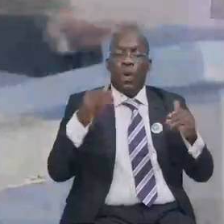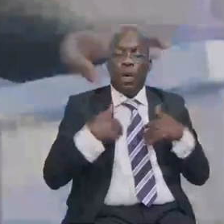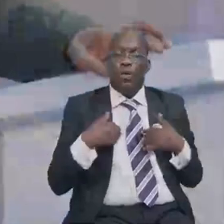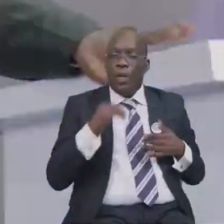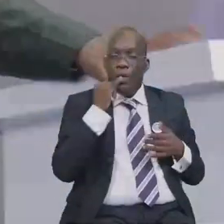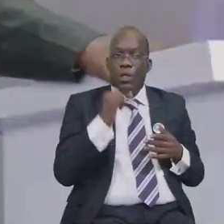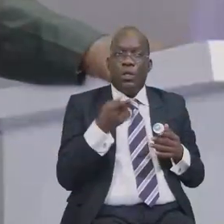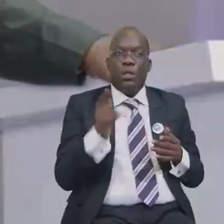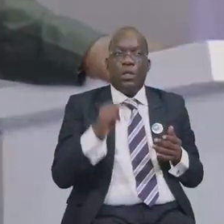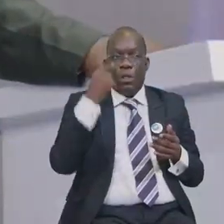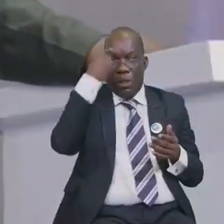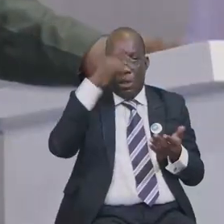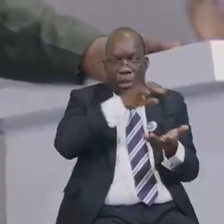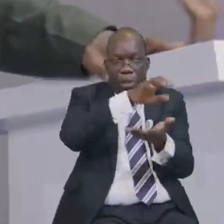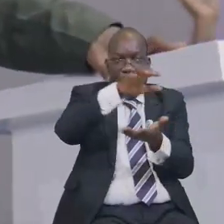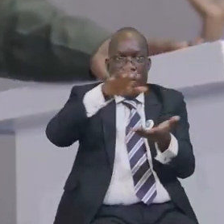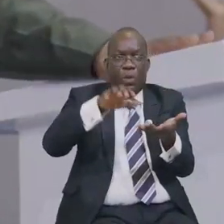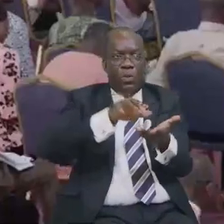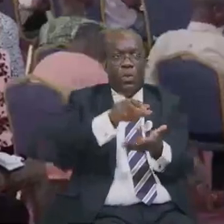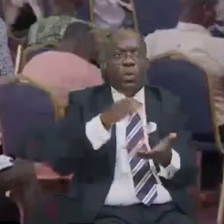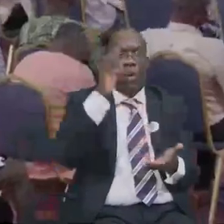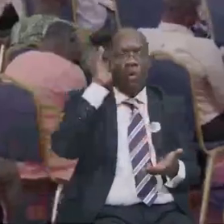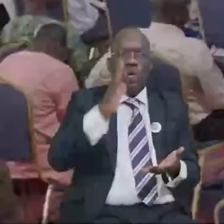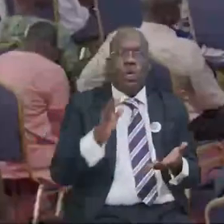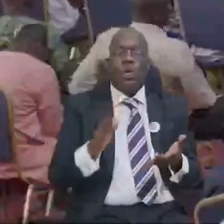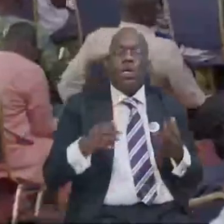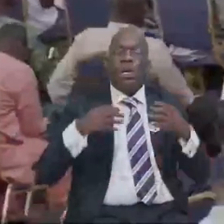même si c'est ton homme qui reste, va guérir les malades.